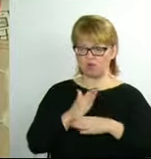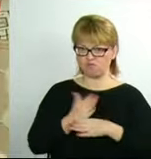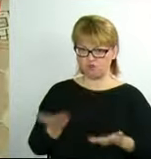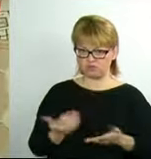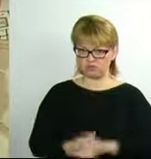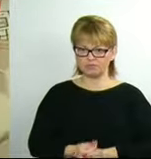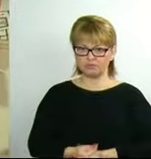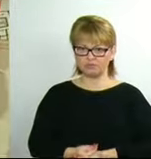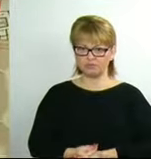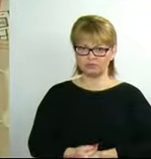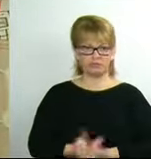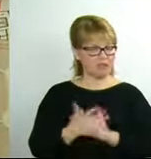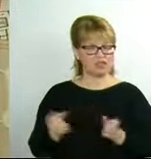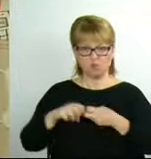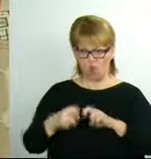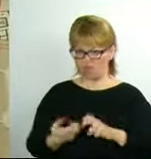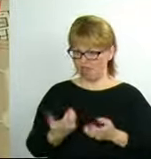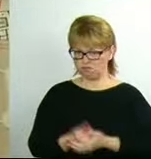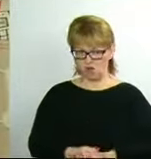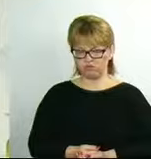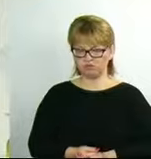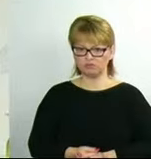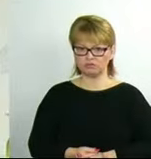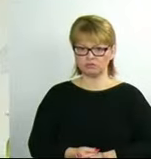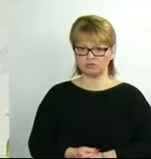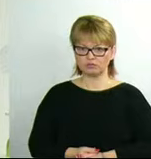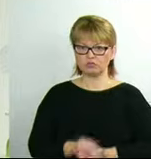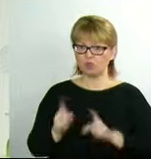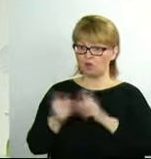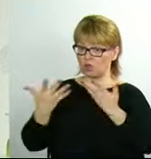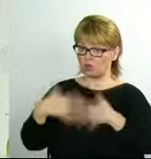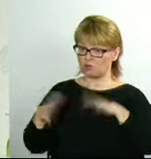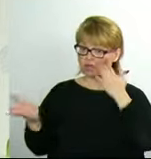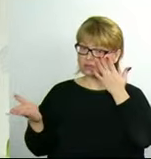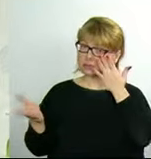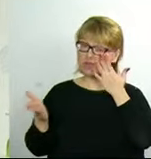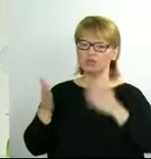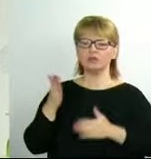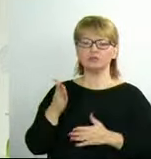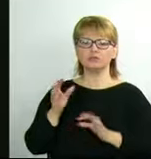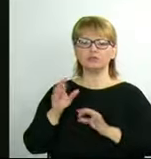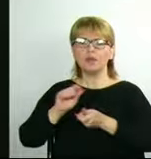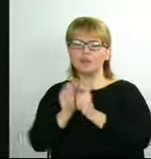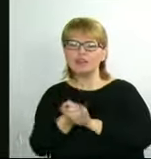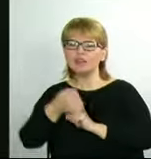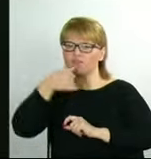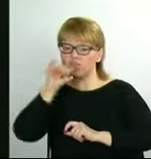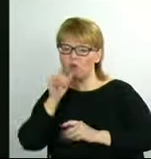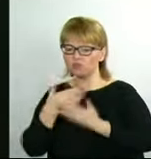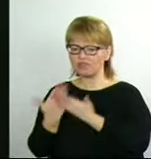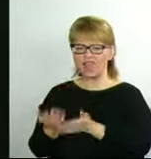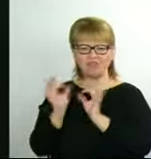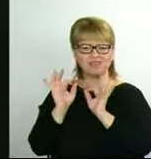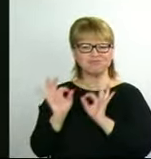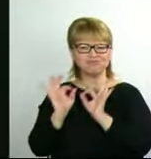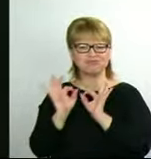komunikovať ten človek s niekým na opačnej strane. Prístroj, ktorý pomocou elektród ionizuje vodu a dodáva jej